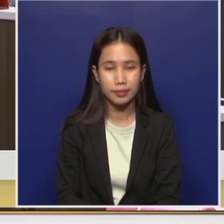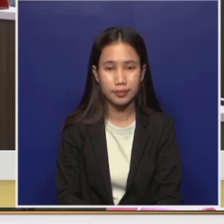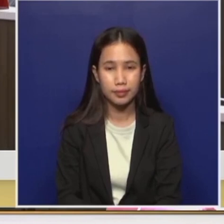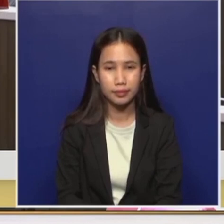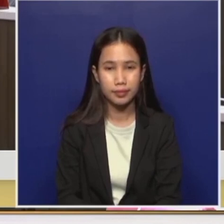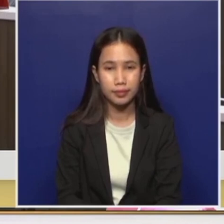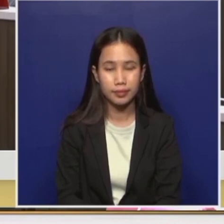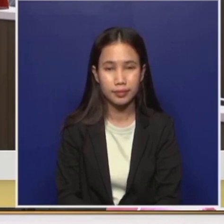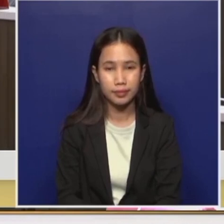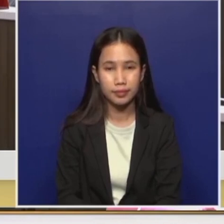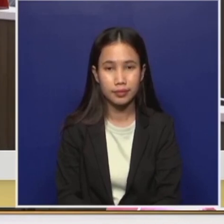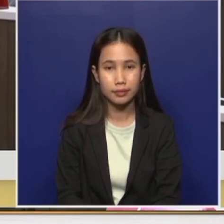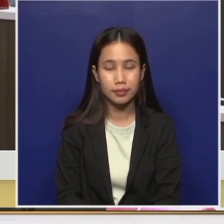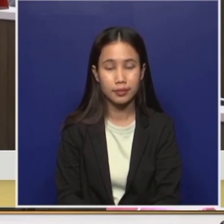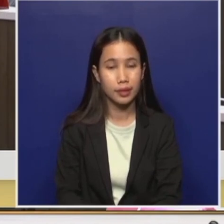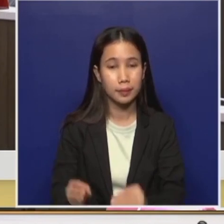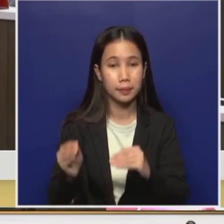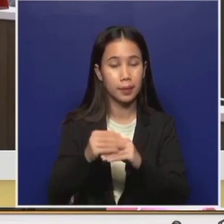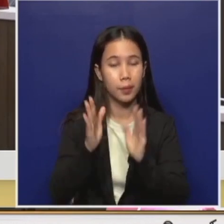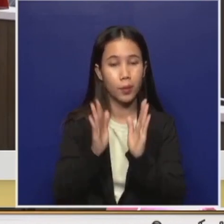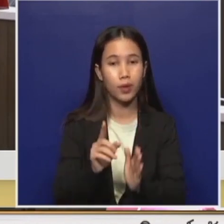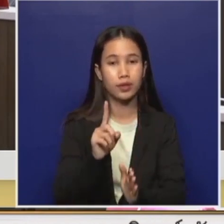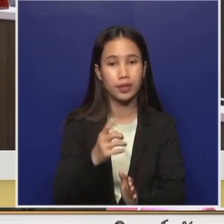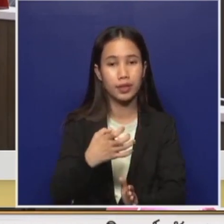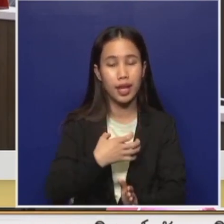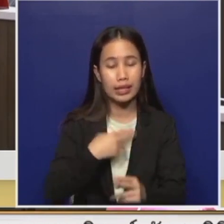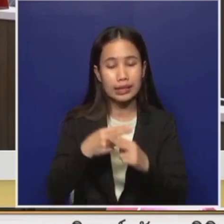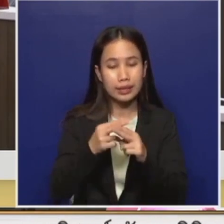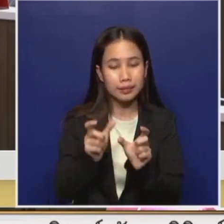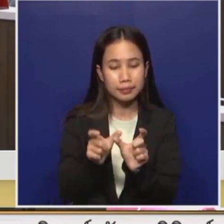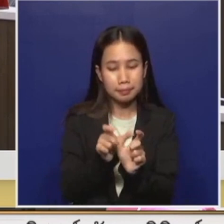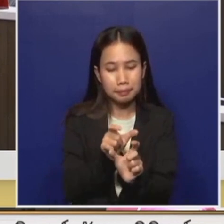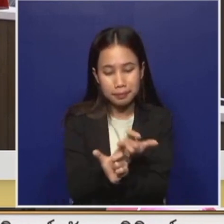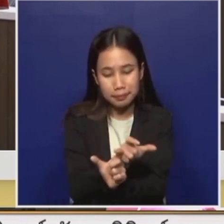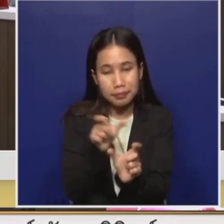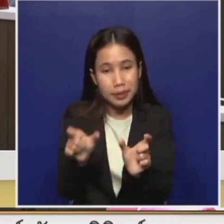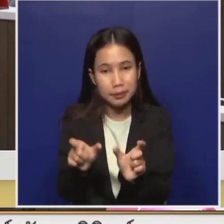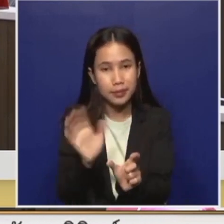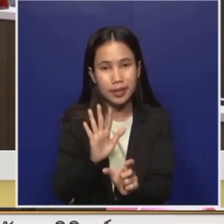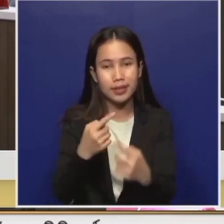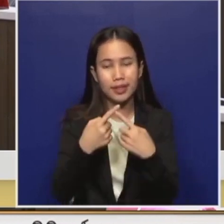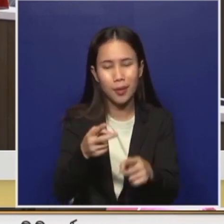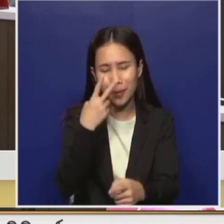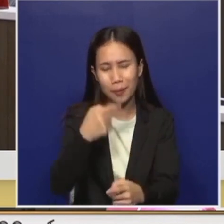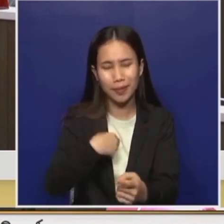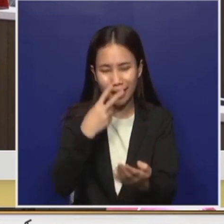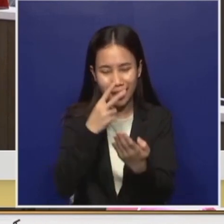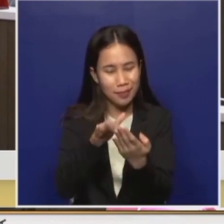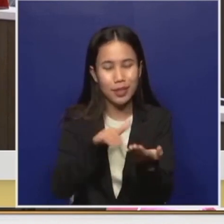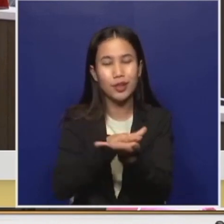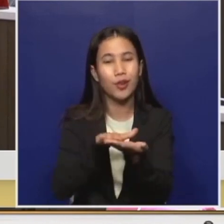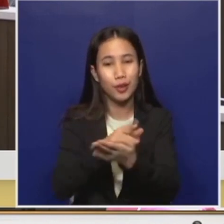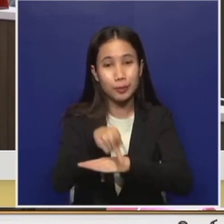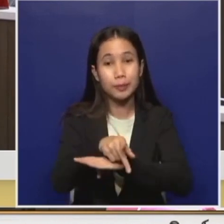และอีกทานหนงนะครับผมไมไดเจ็ตนาทจะอานข้ามครับแตผมมองไมเห็น ตองขอไปทาพลคร